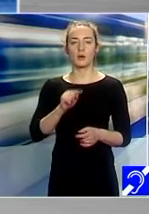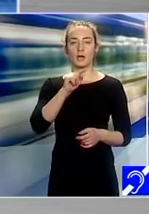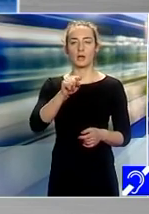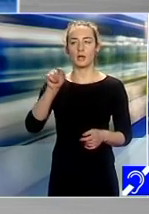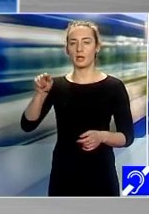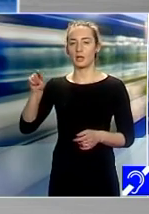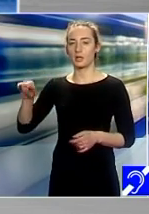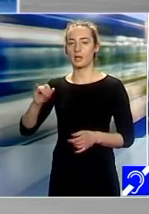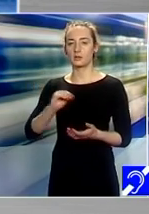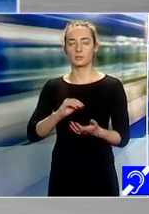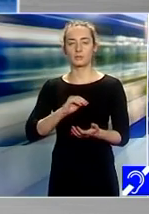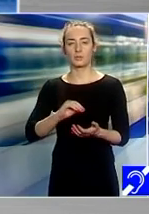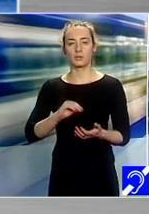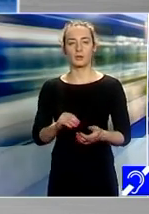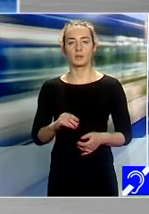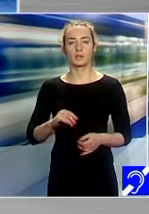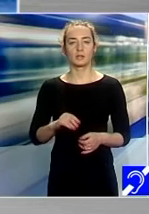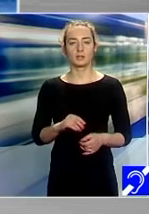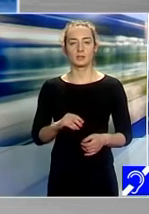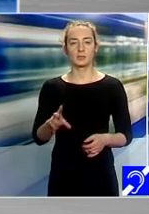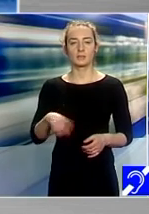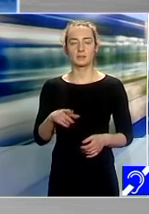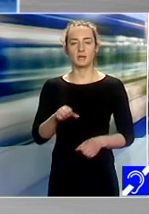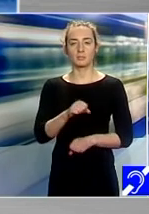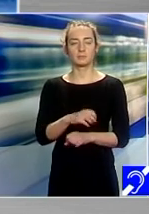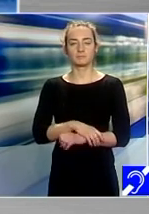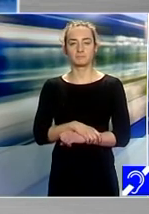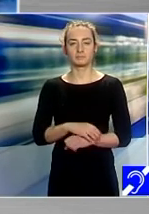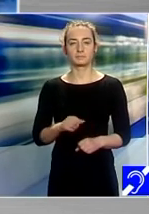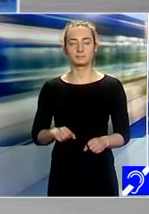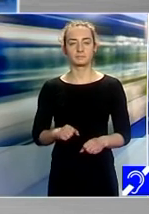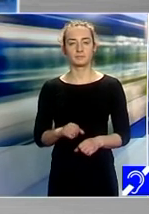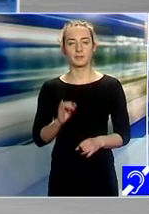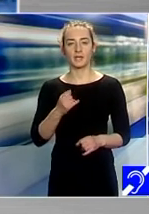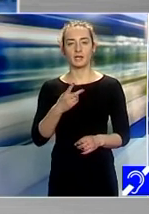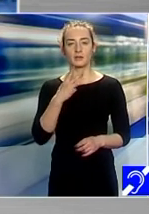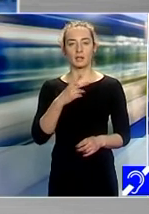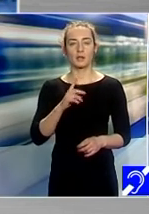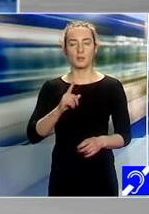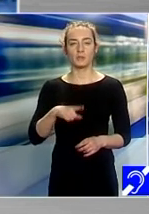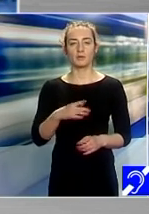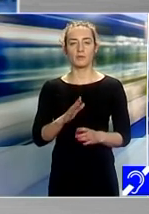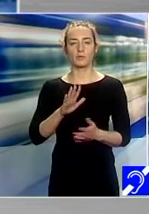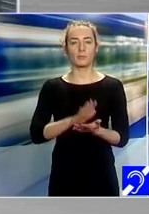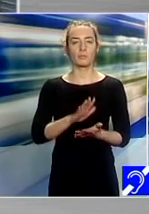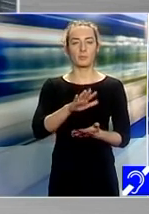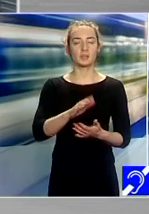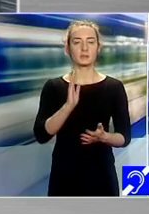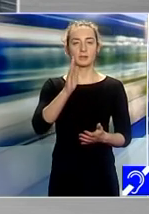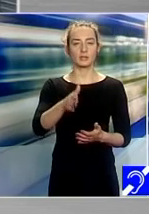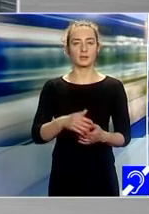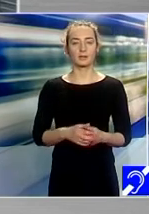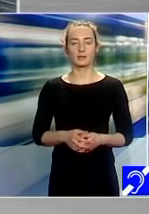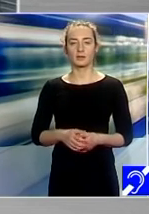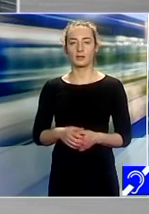în program. Deci, practic, suntem încărecați și de mâini și de picioare. Dar probabil că asta va fi un pas mare. Vreau să vă întreb în privința fondurilor